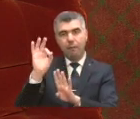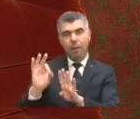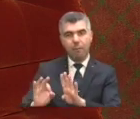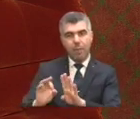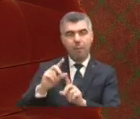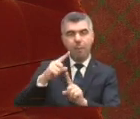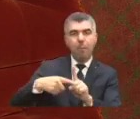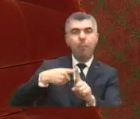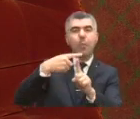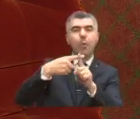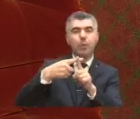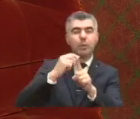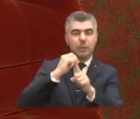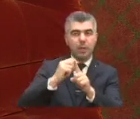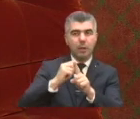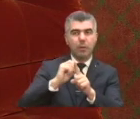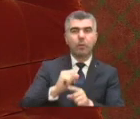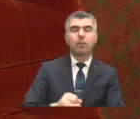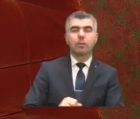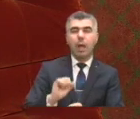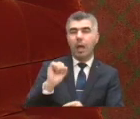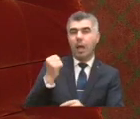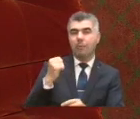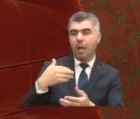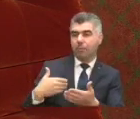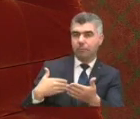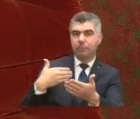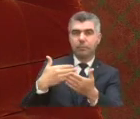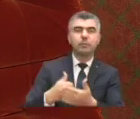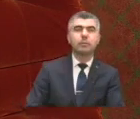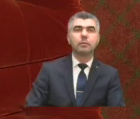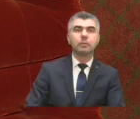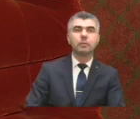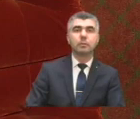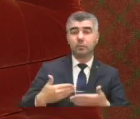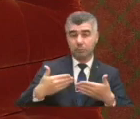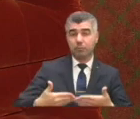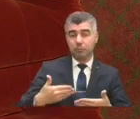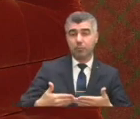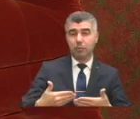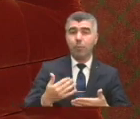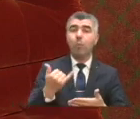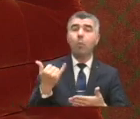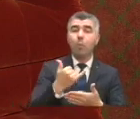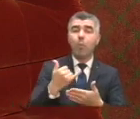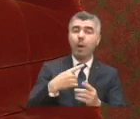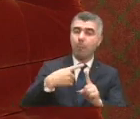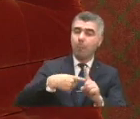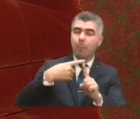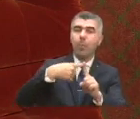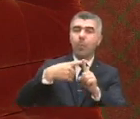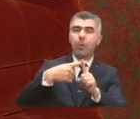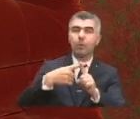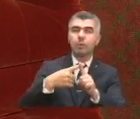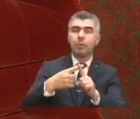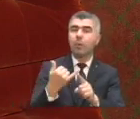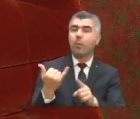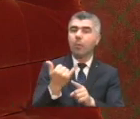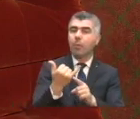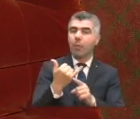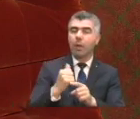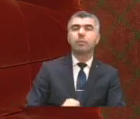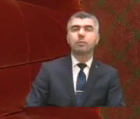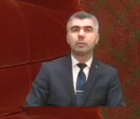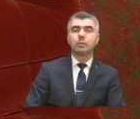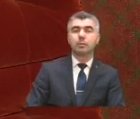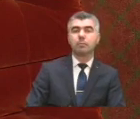10 سنوات الأخيرة. وحنا معلوم خدامين باش مازال يتحسن. الطموح ديالنا هو أكبر، الطموح ديالنا